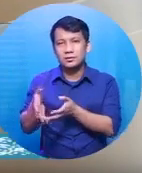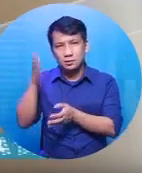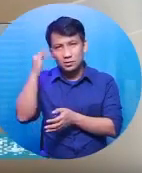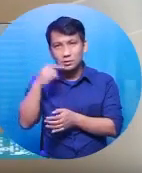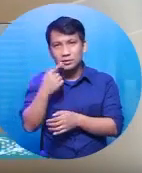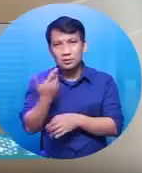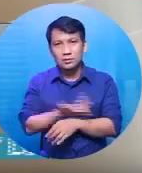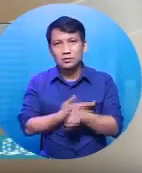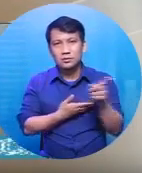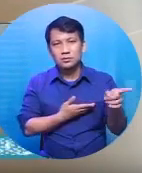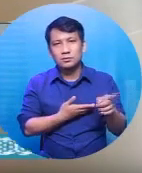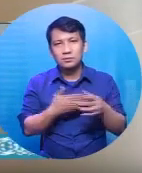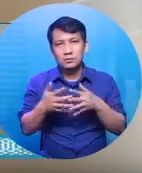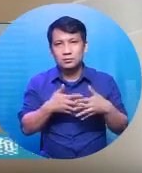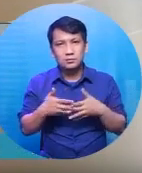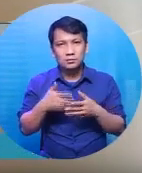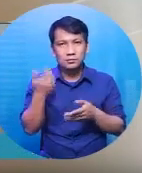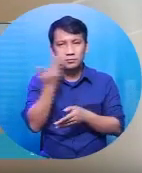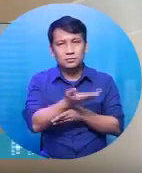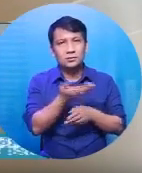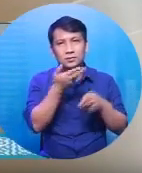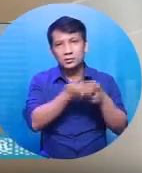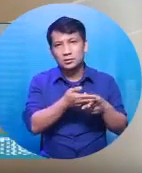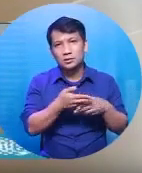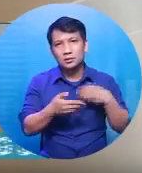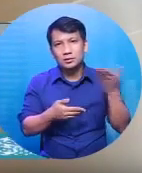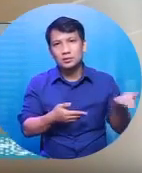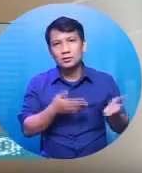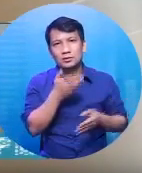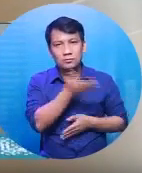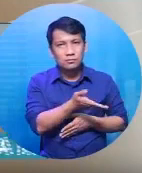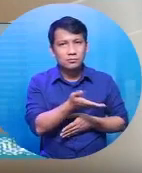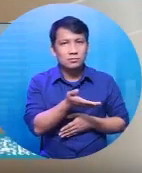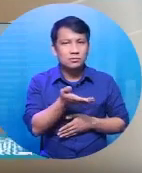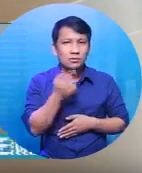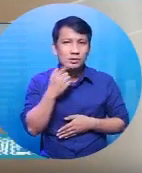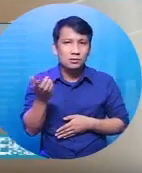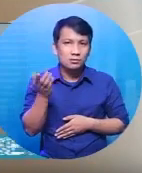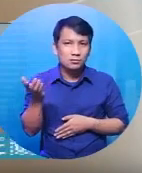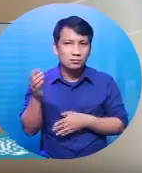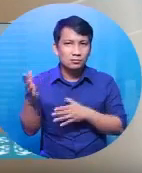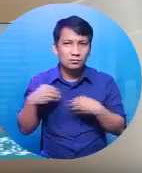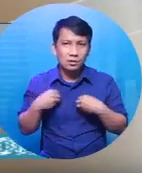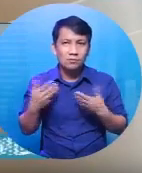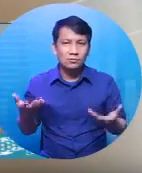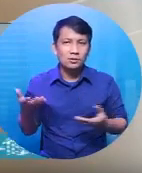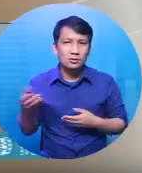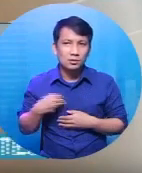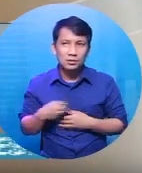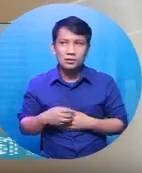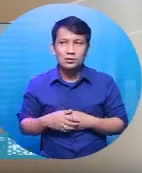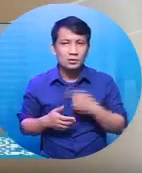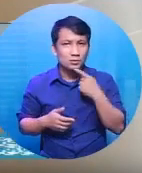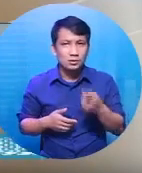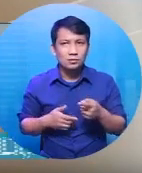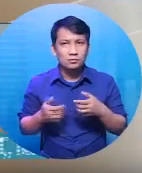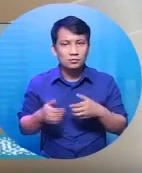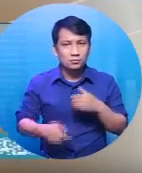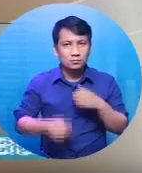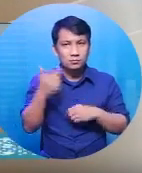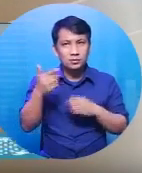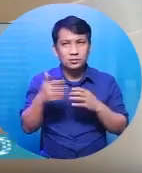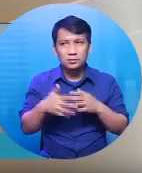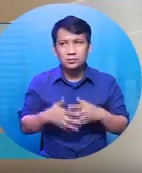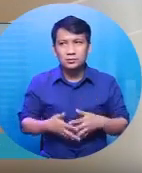sa anak ng Kano, binigyan kita ng pangalan. Magmakaawa ako kay Kano kung wala akong matanggap. Para sa kinabukasan mo,